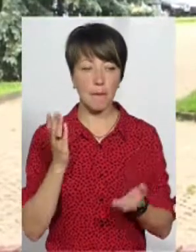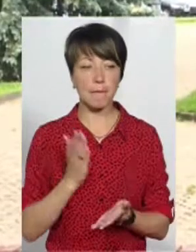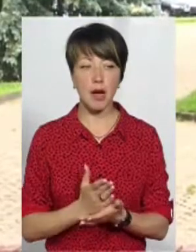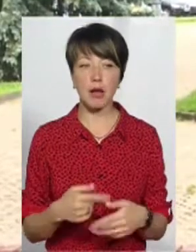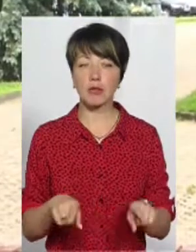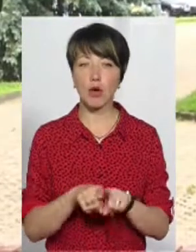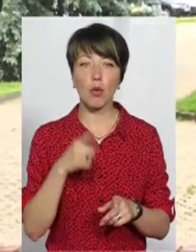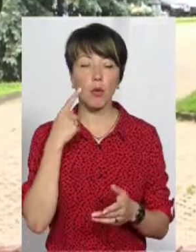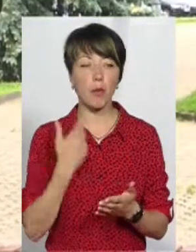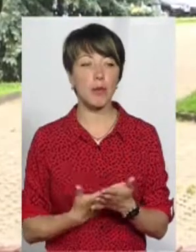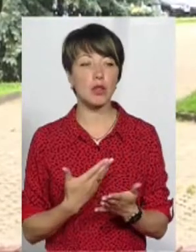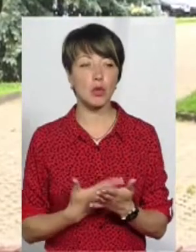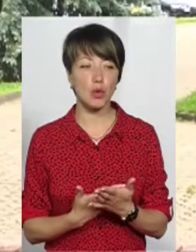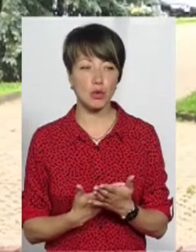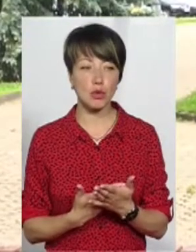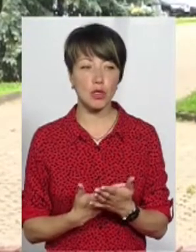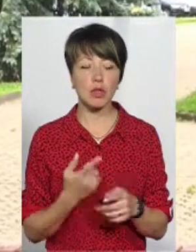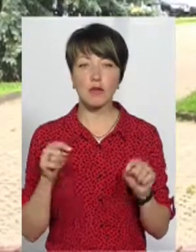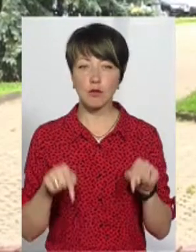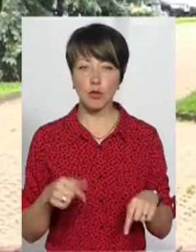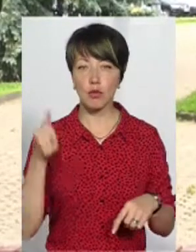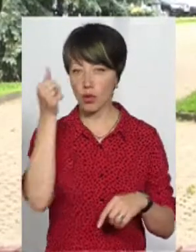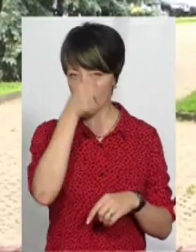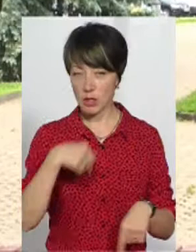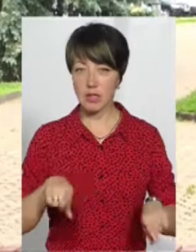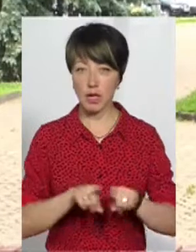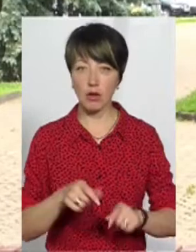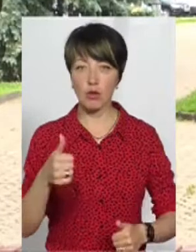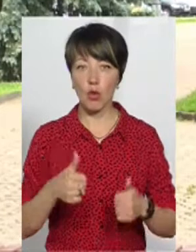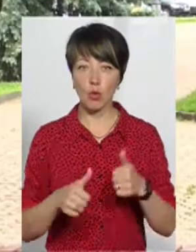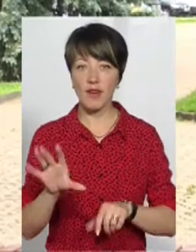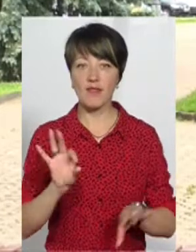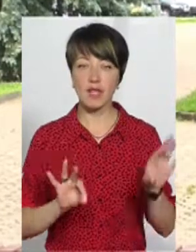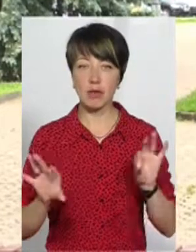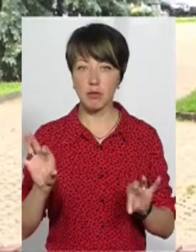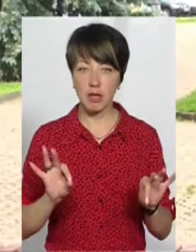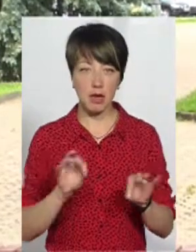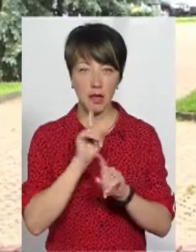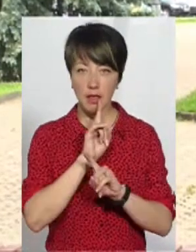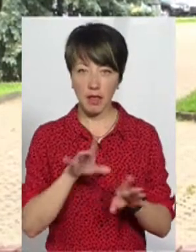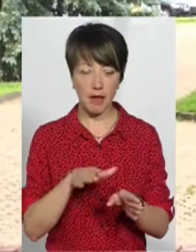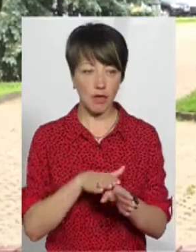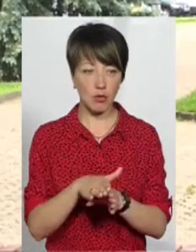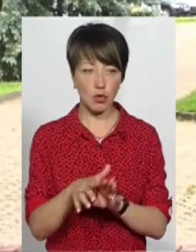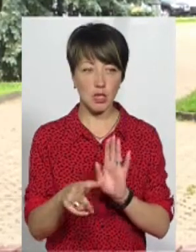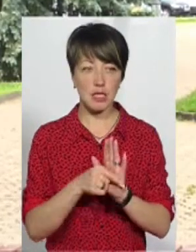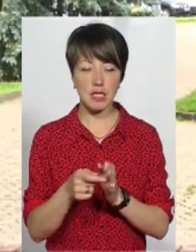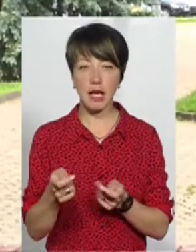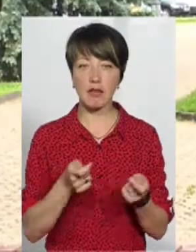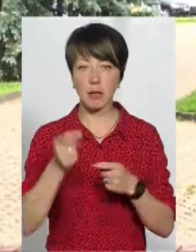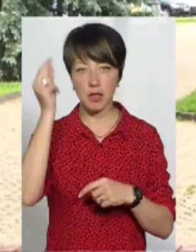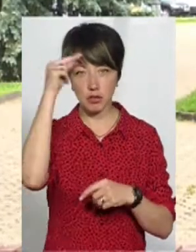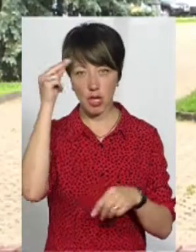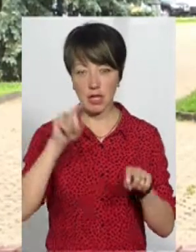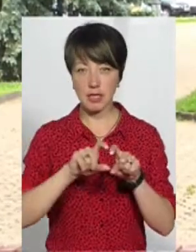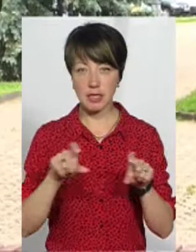таку підозру, що в цьому році також конкурсний відбір не відбудеться з керівниками навчальних закладів.